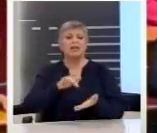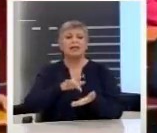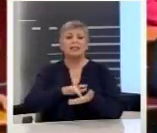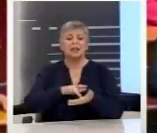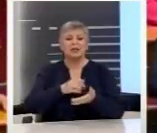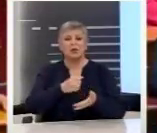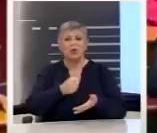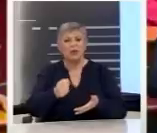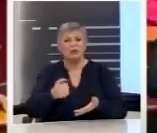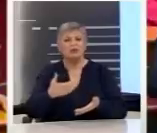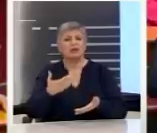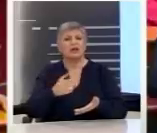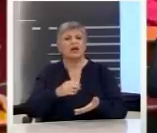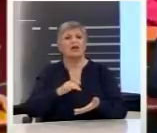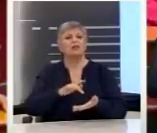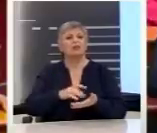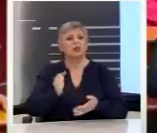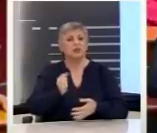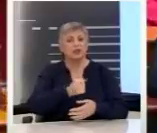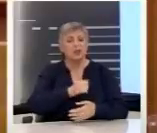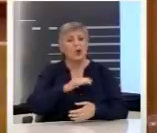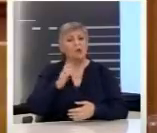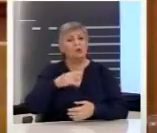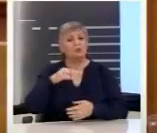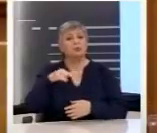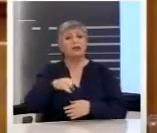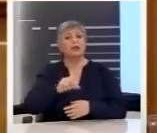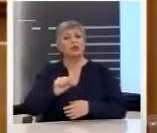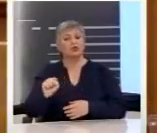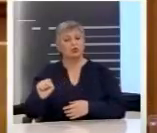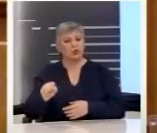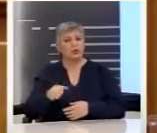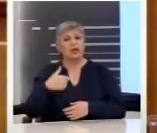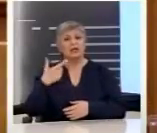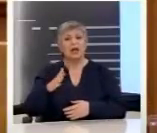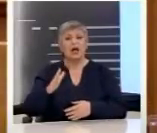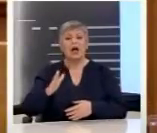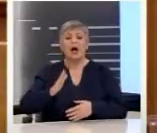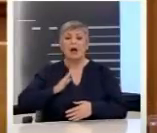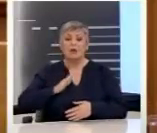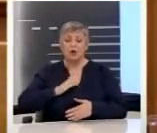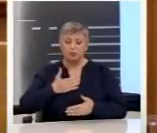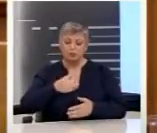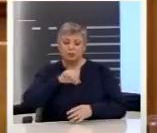πατριωτικού ΠΑΣΟΚ, όπως τον αντιπρόεδρο τον Παναγιώτη Σγουρίδη, και δημοκρατικούς πολίτες.